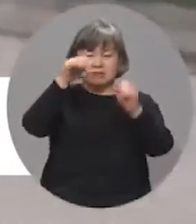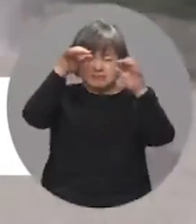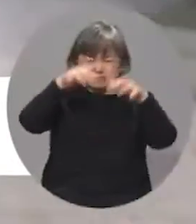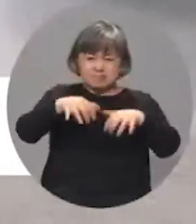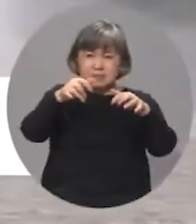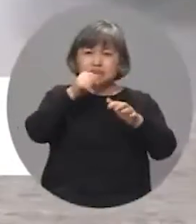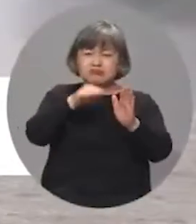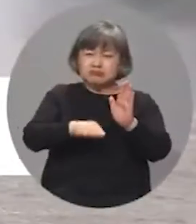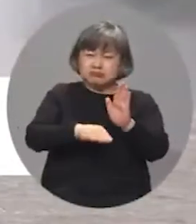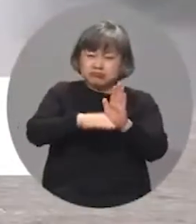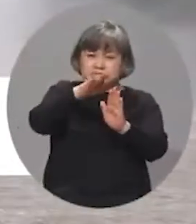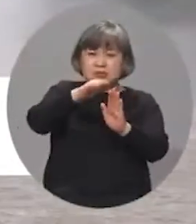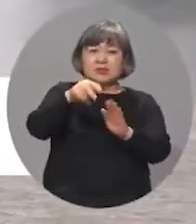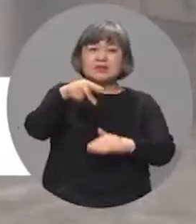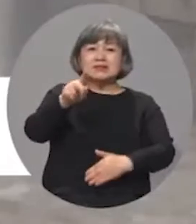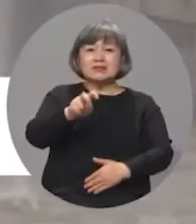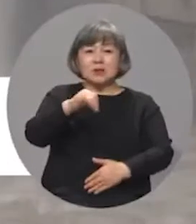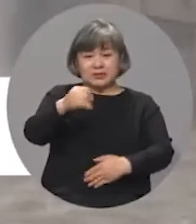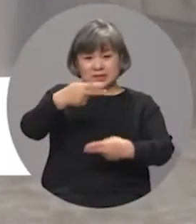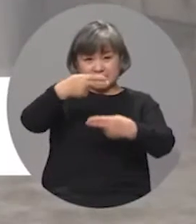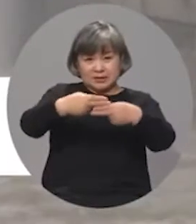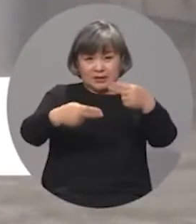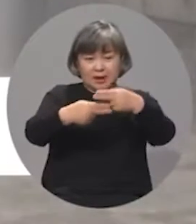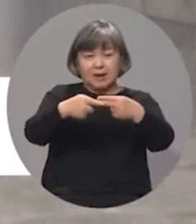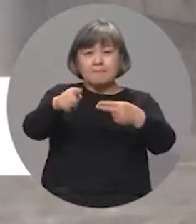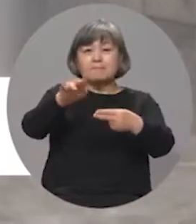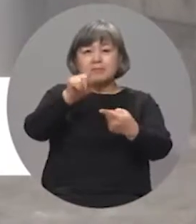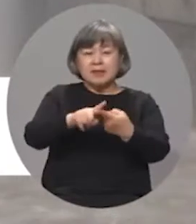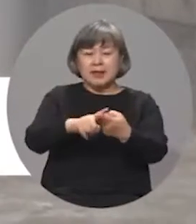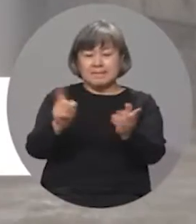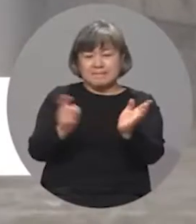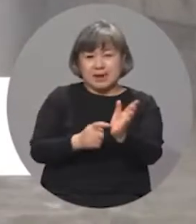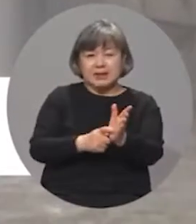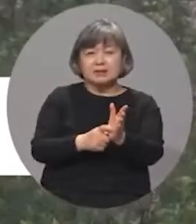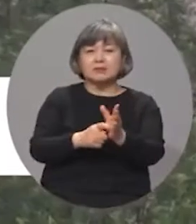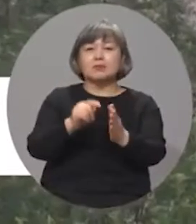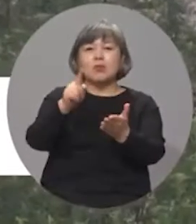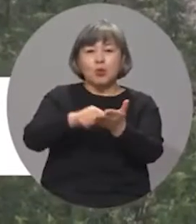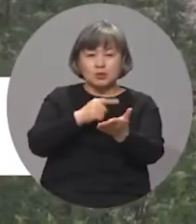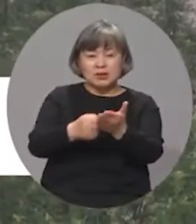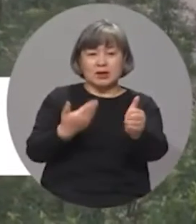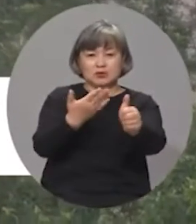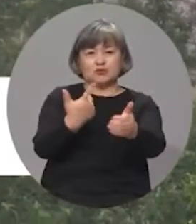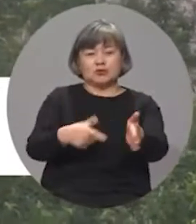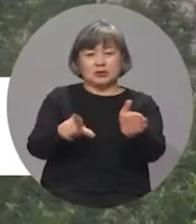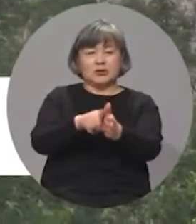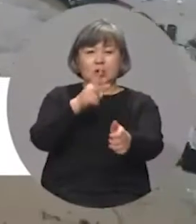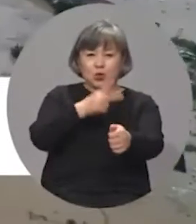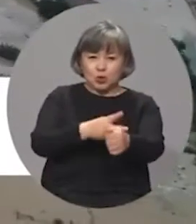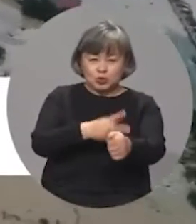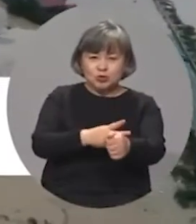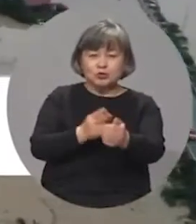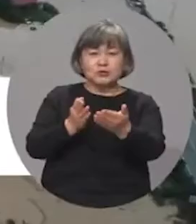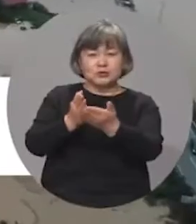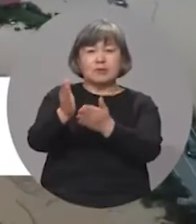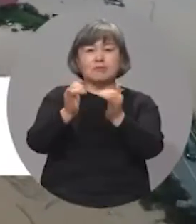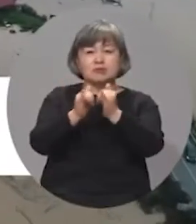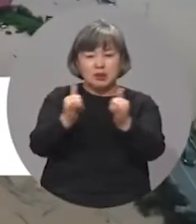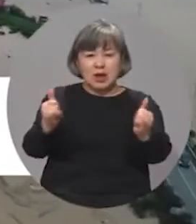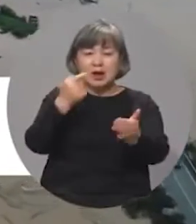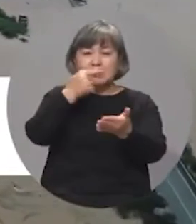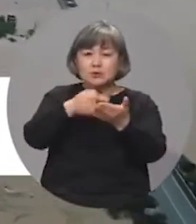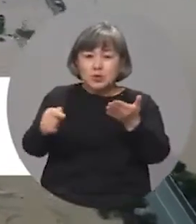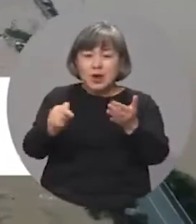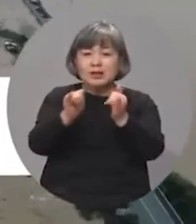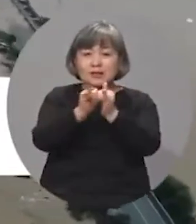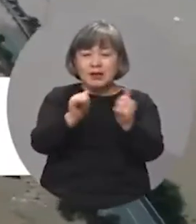입은 섬진강 댐 과 용담댐 하류 주민들의 신속한 보상 등을 위해 교수와 수자원 전문과 손에 4 정인